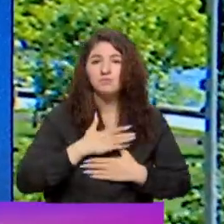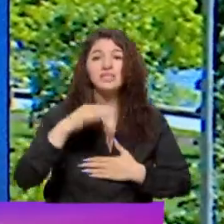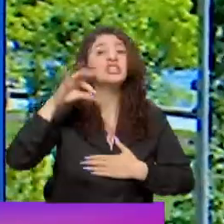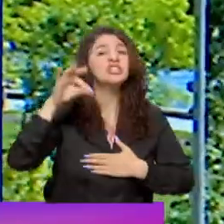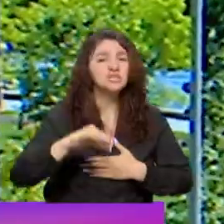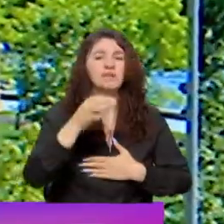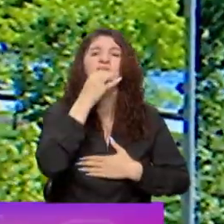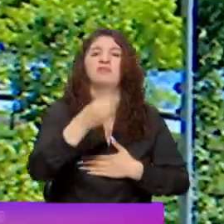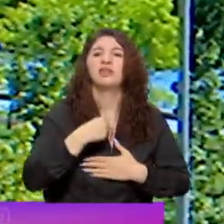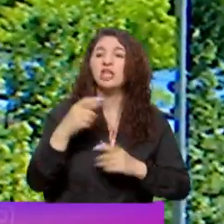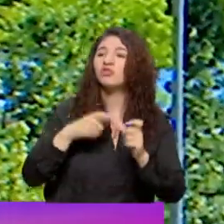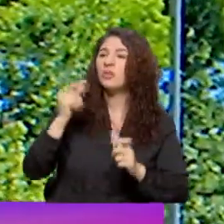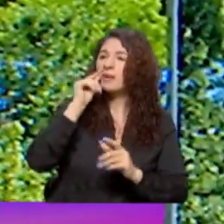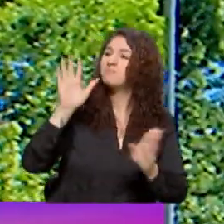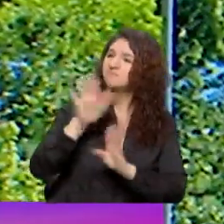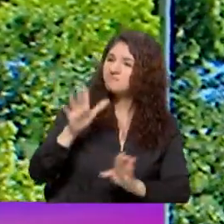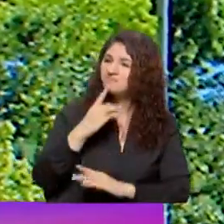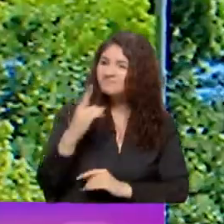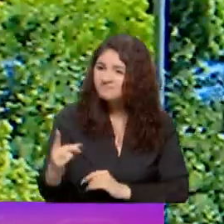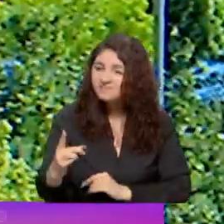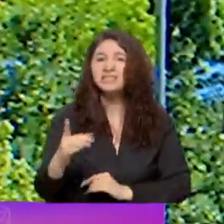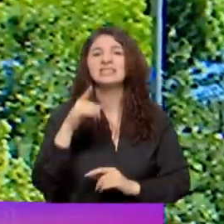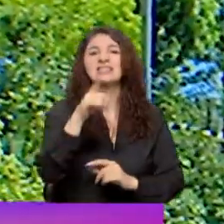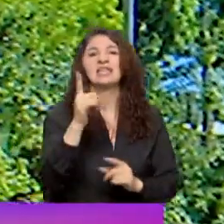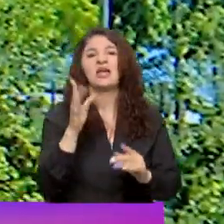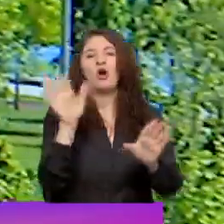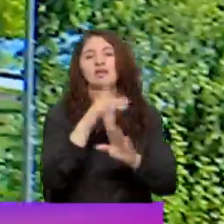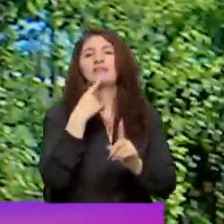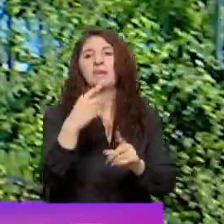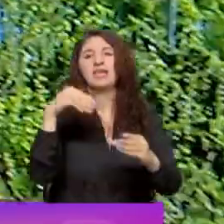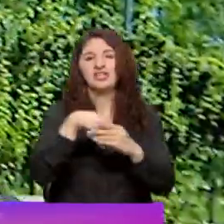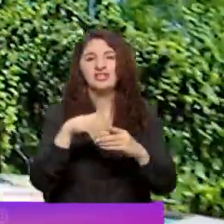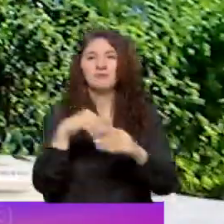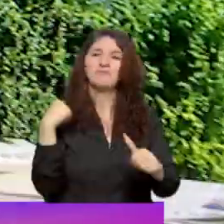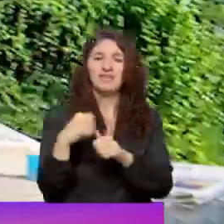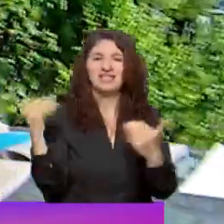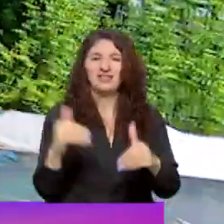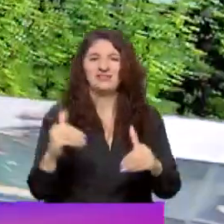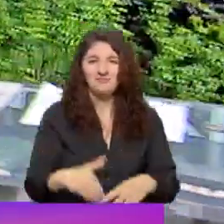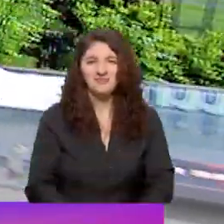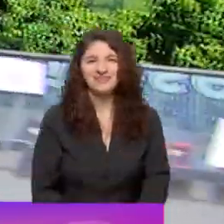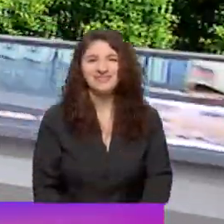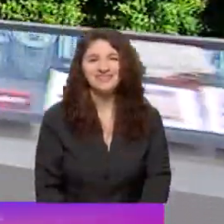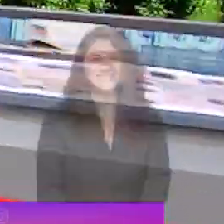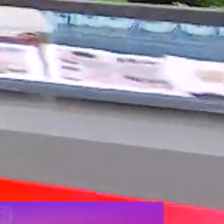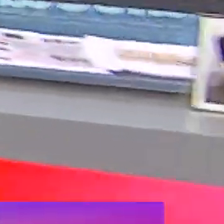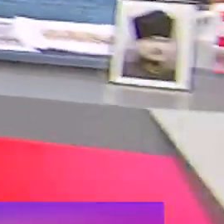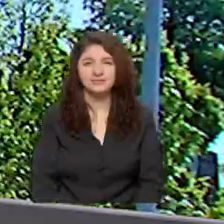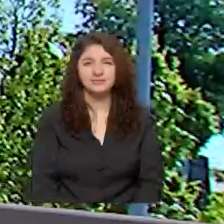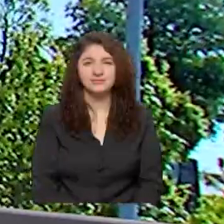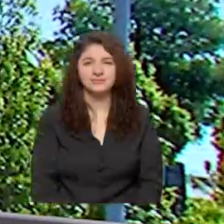Şimdi mi bu Sencer Bey olucam sizlerle bedava vedalaşmak üzere hızınıza döneceğim